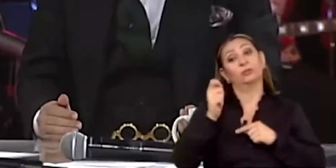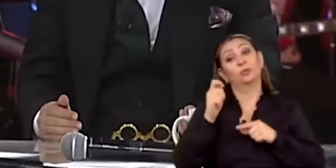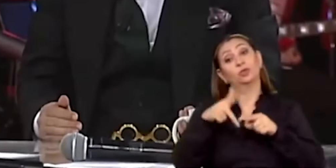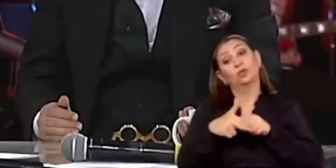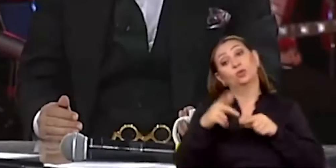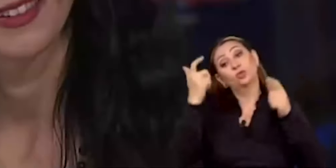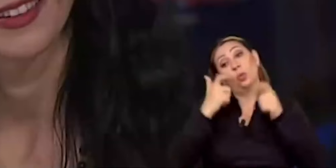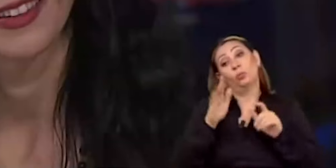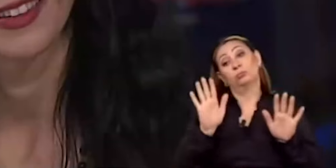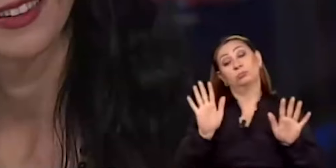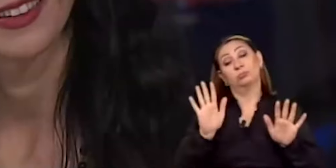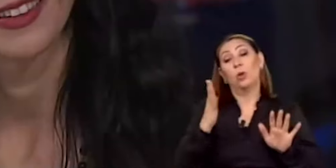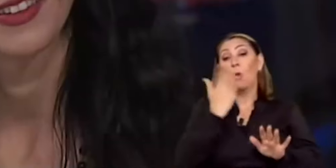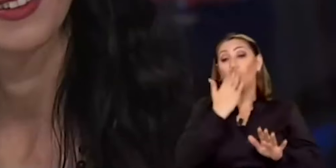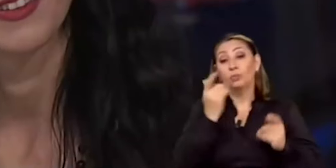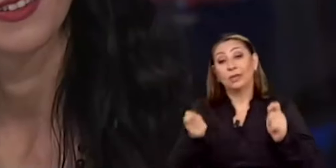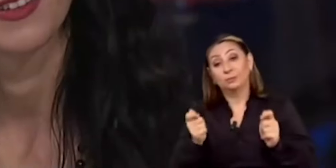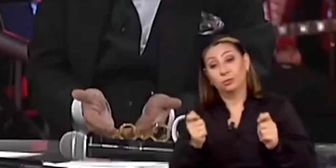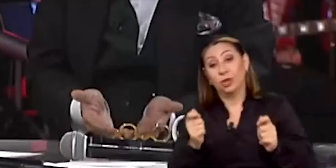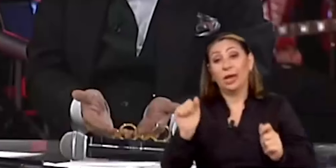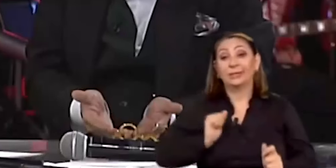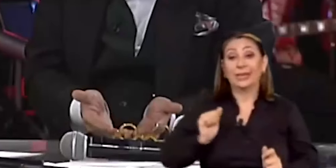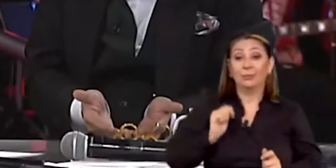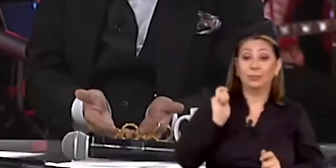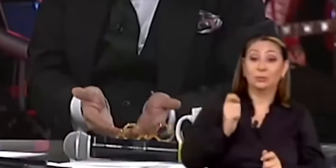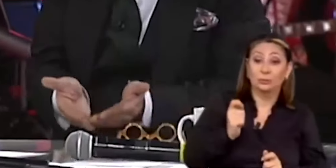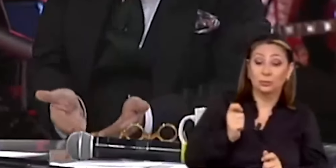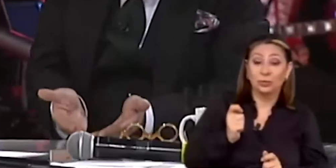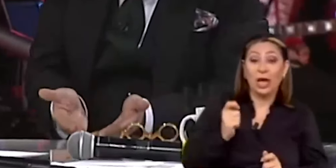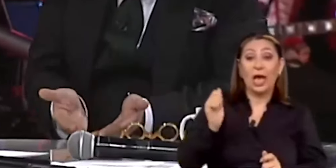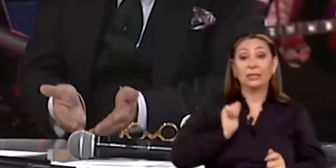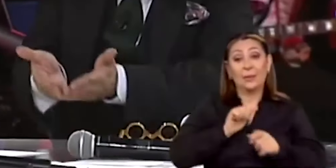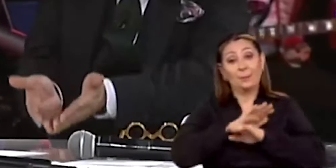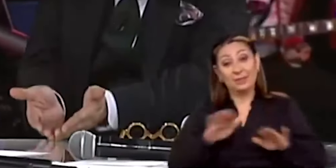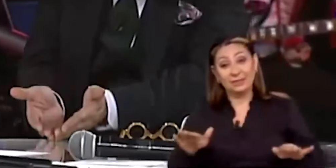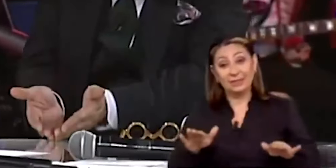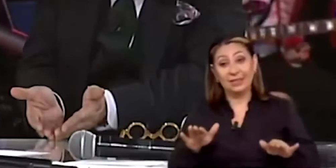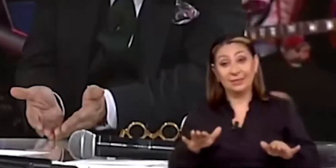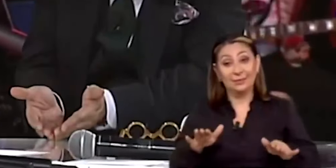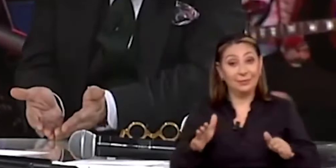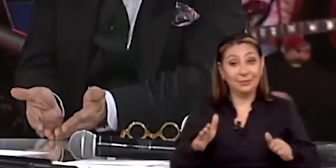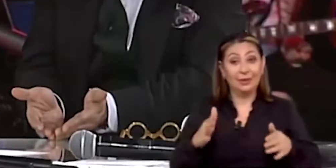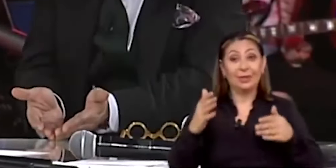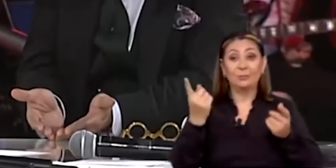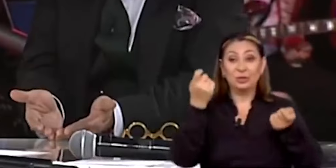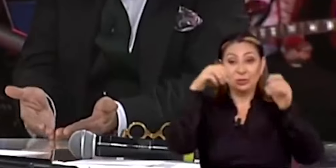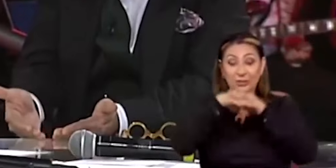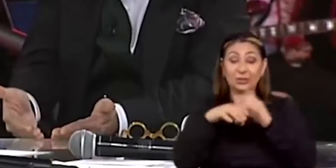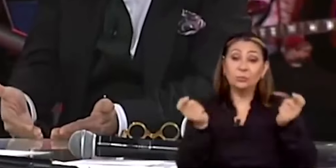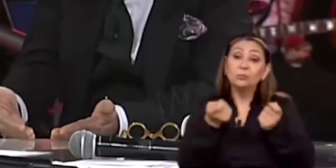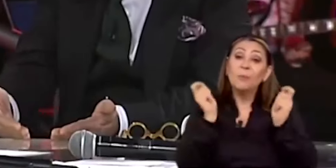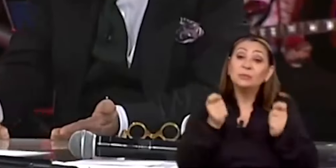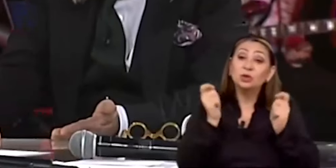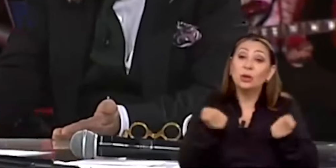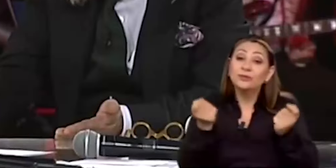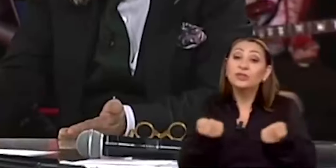görev. Okul görev. Askerlik görev. Askerliği bitirdin. Gittin bir işe girdin. Görev,